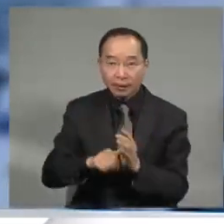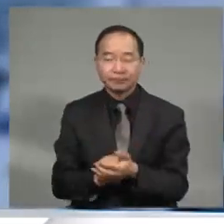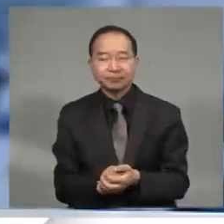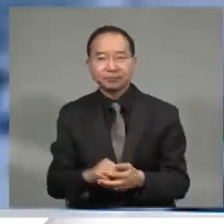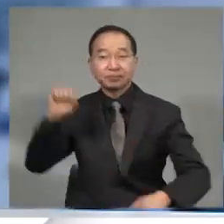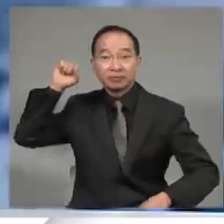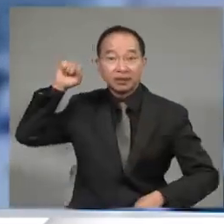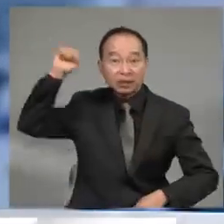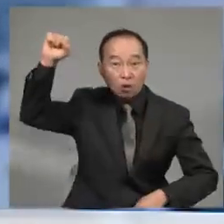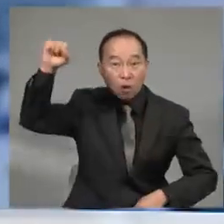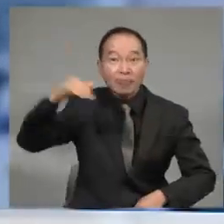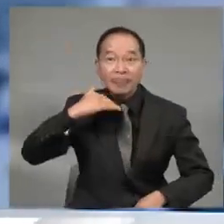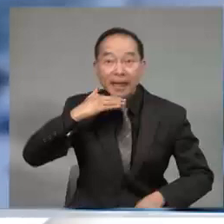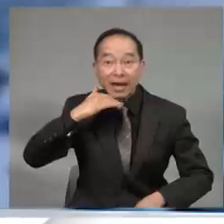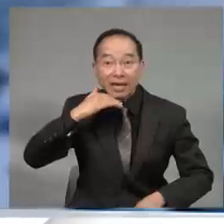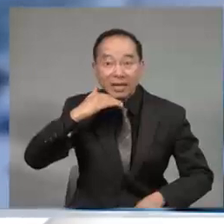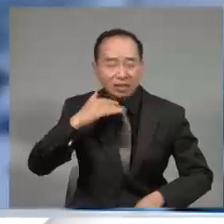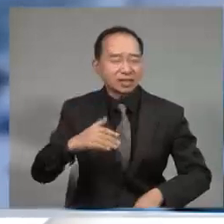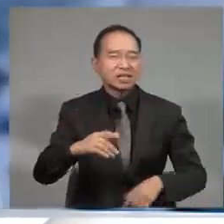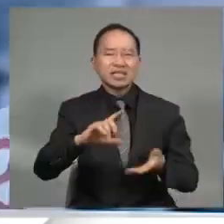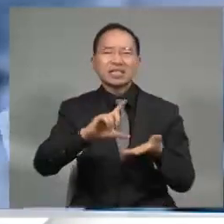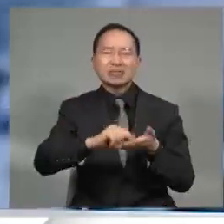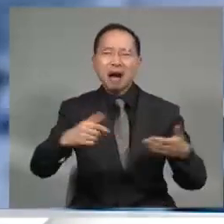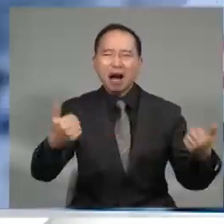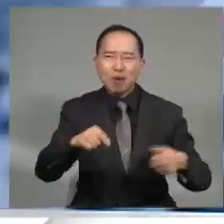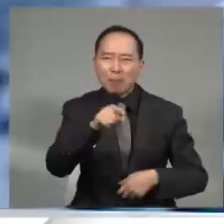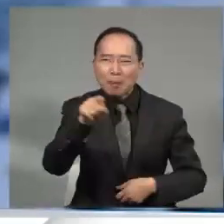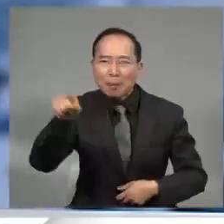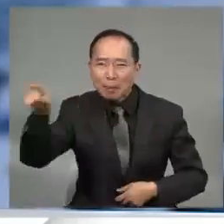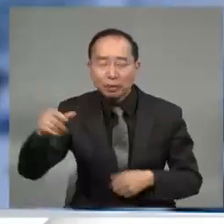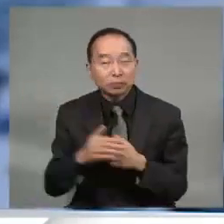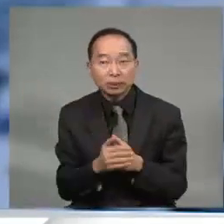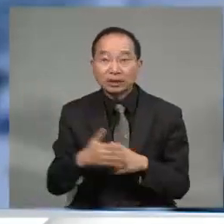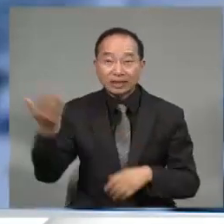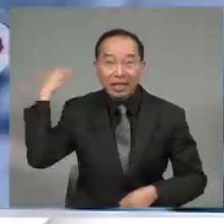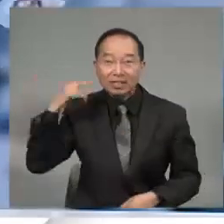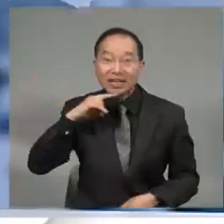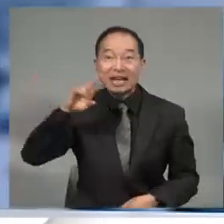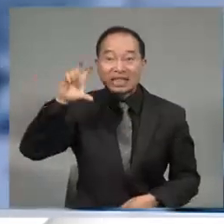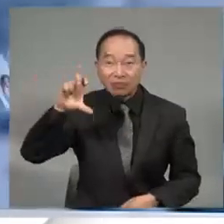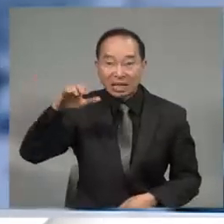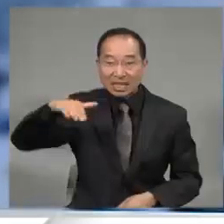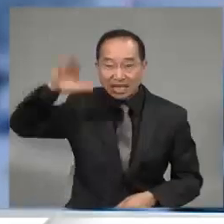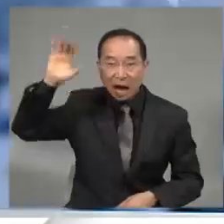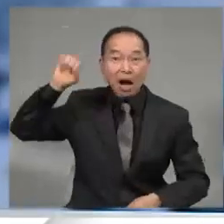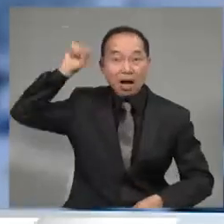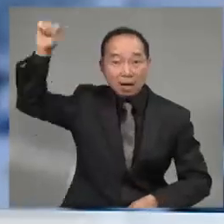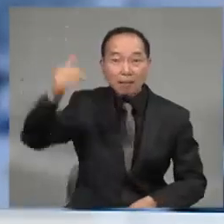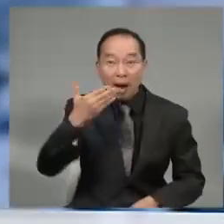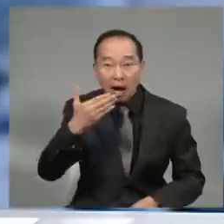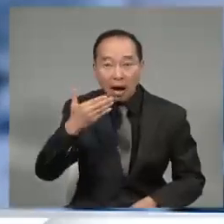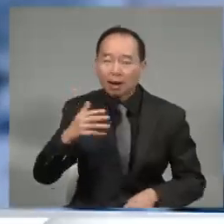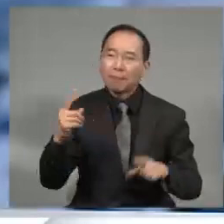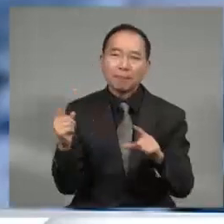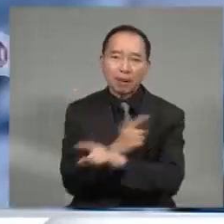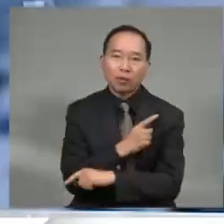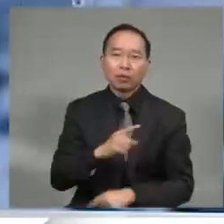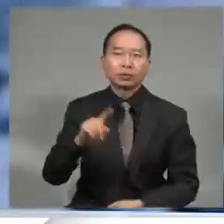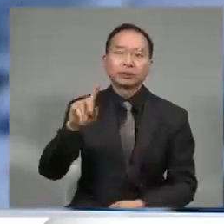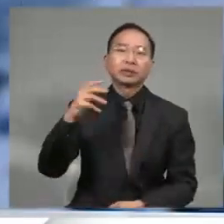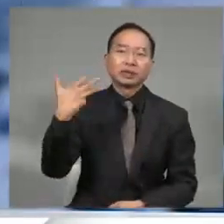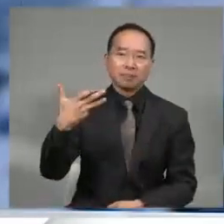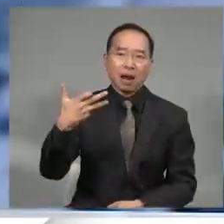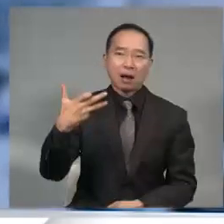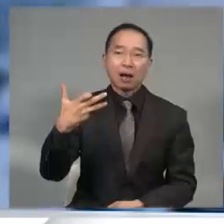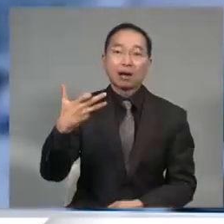지방의원, 지방자치단체의 장선거, 피선거권 연령이 만 25세에서 만 28세 이상의 국민으로 개정이 되었습니다.